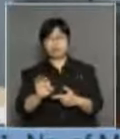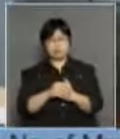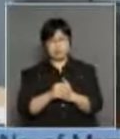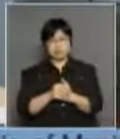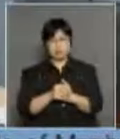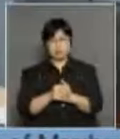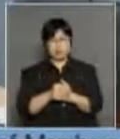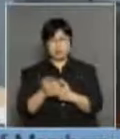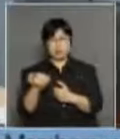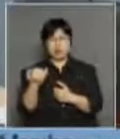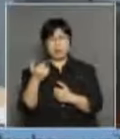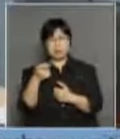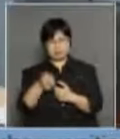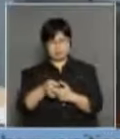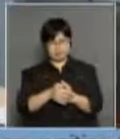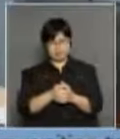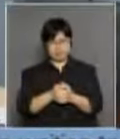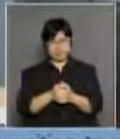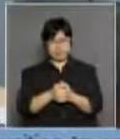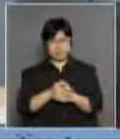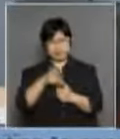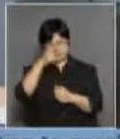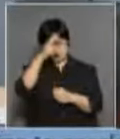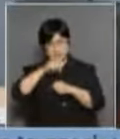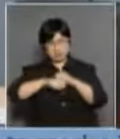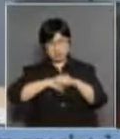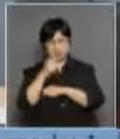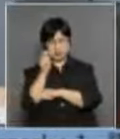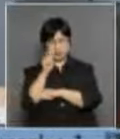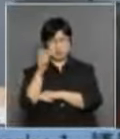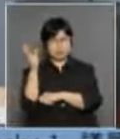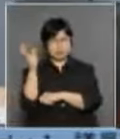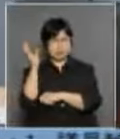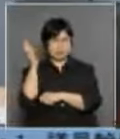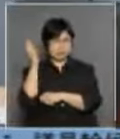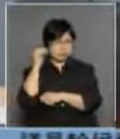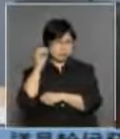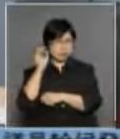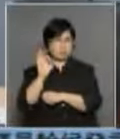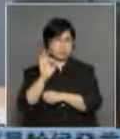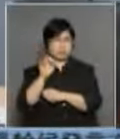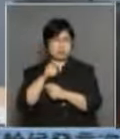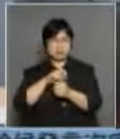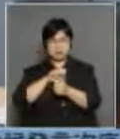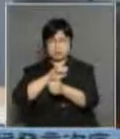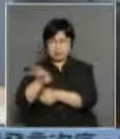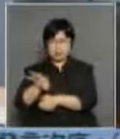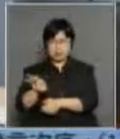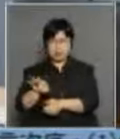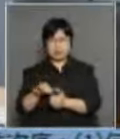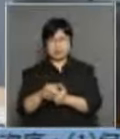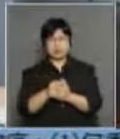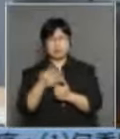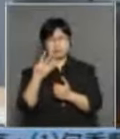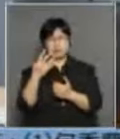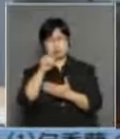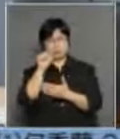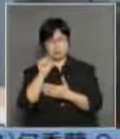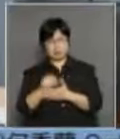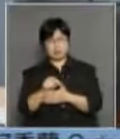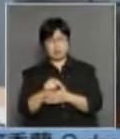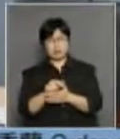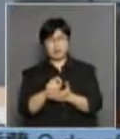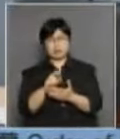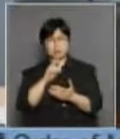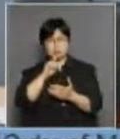是？這個樣嘢，一係就勞福局冇聽到佢講，一係就佢冇再同勞福局講，即係話呢四個問題到底有冇